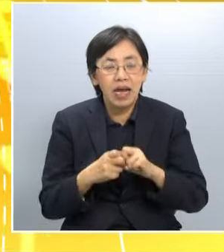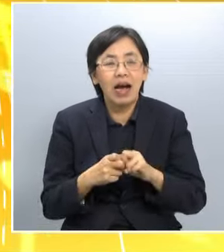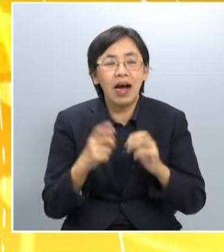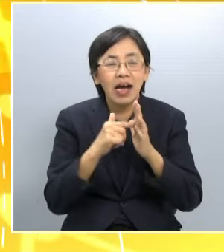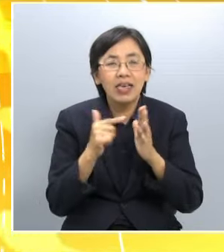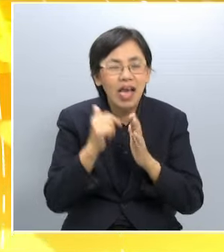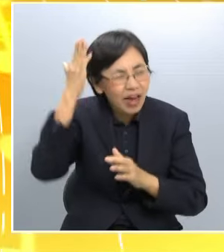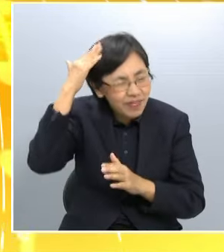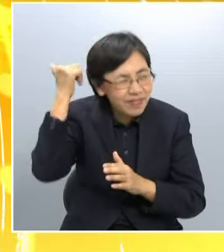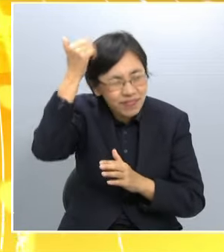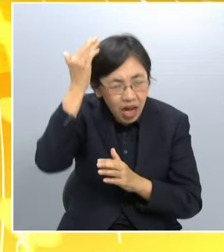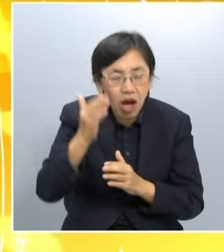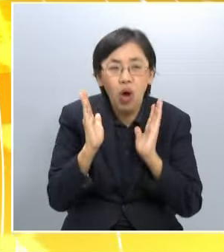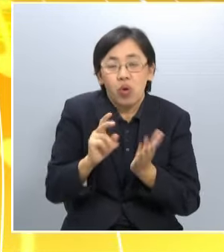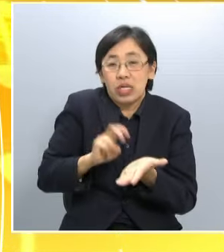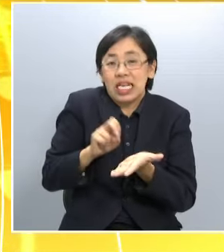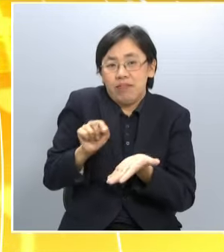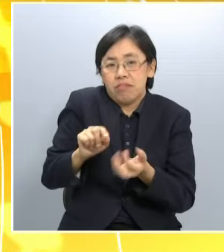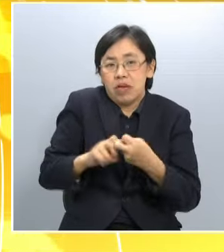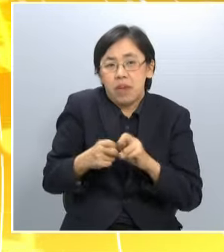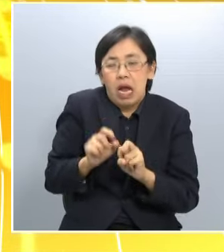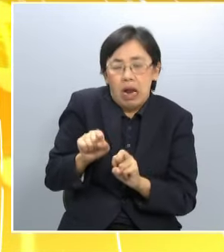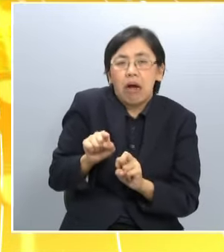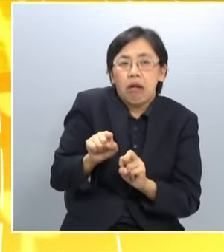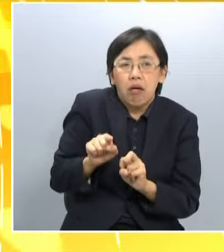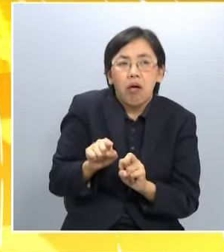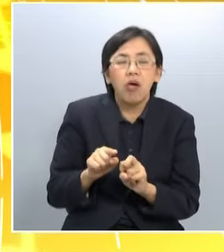อยให้อยไปหรือไม่ประการใดที่จะออกมาแก้ไขกันฉับพล